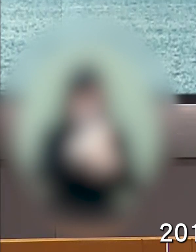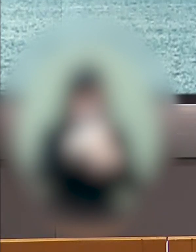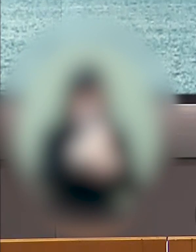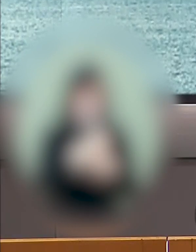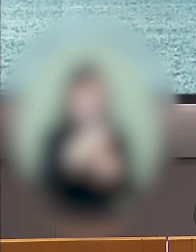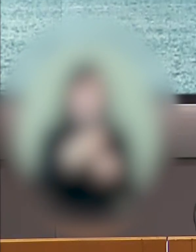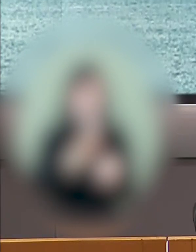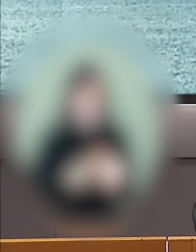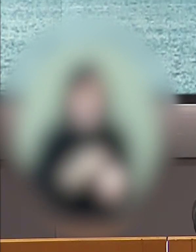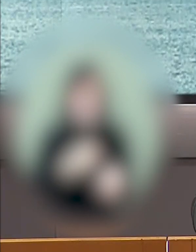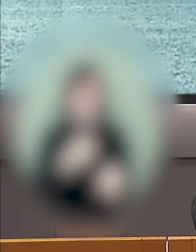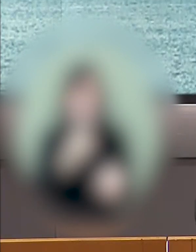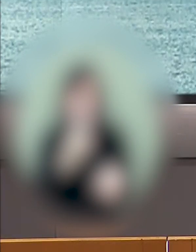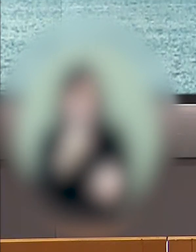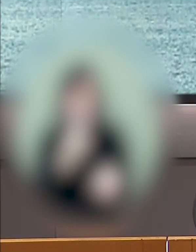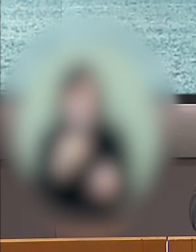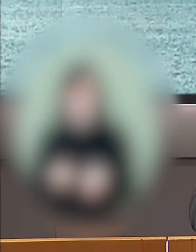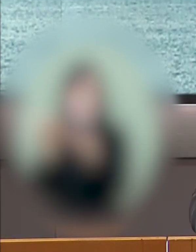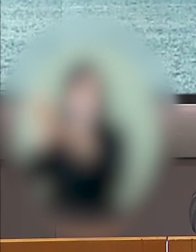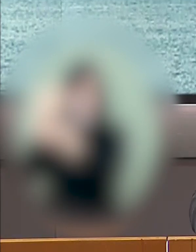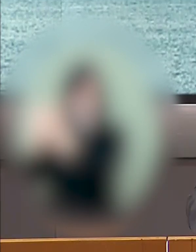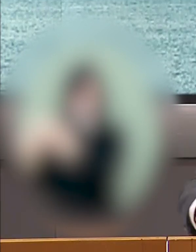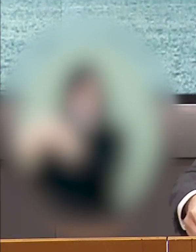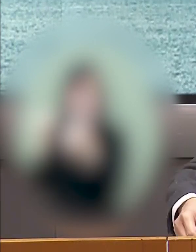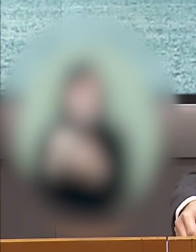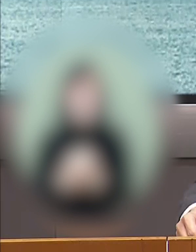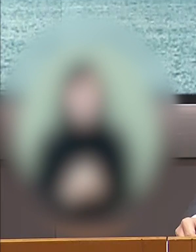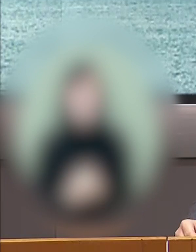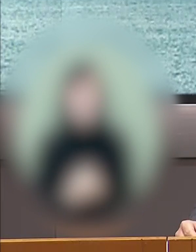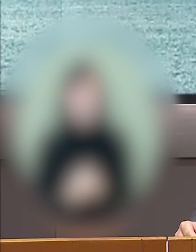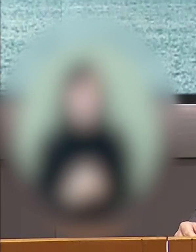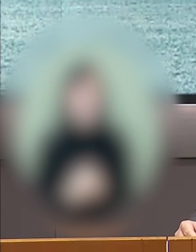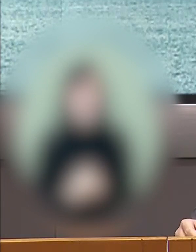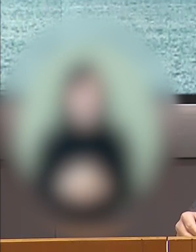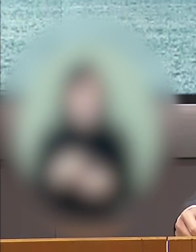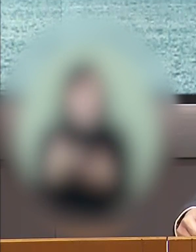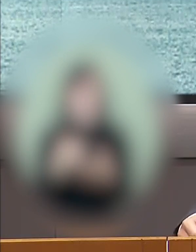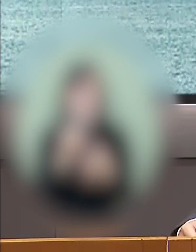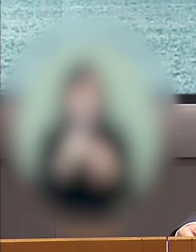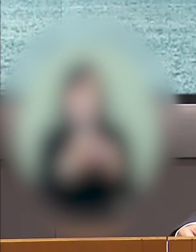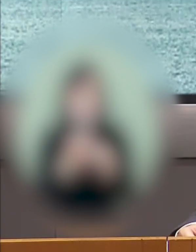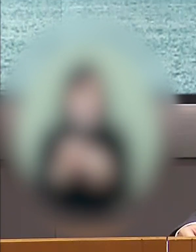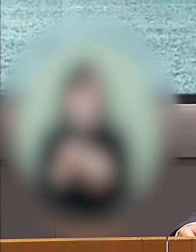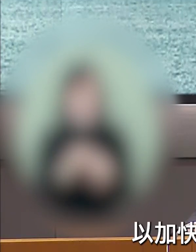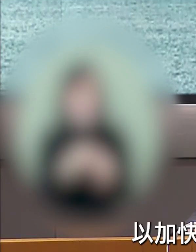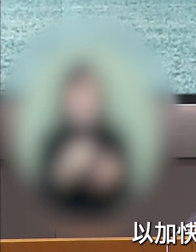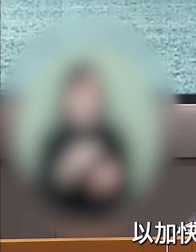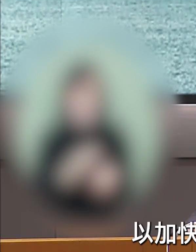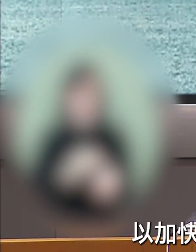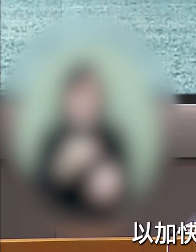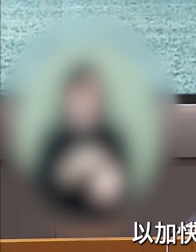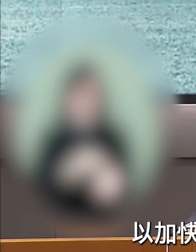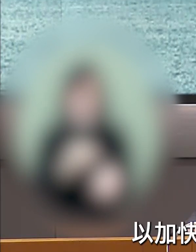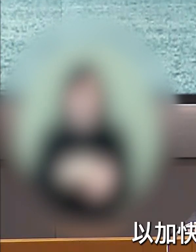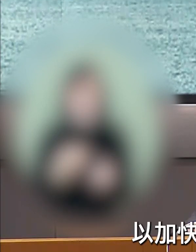試陽性的情報平台，讓有關的人士作出一些申報，以加快